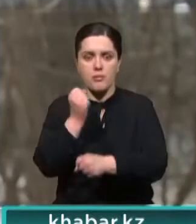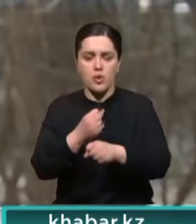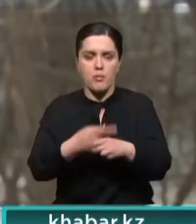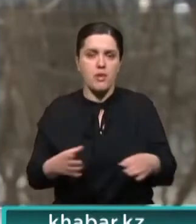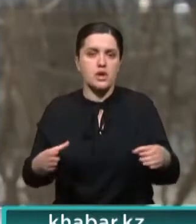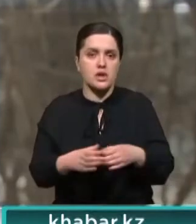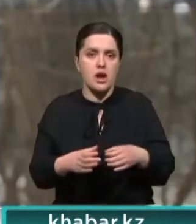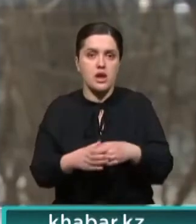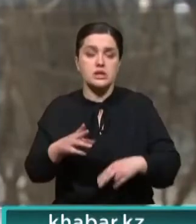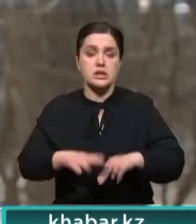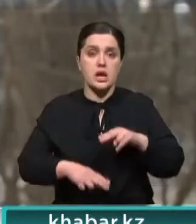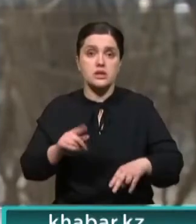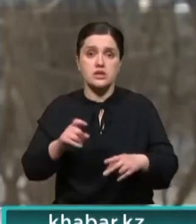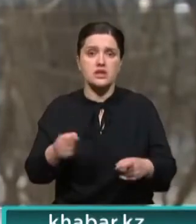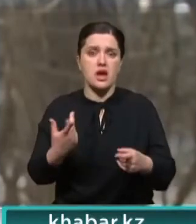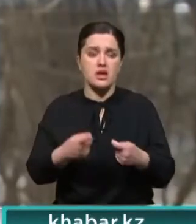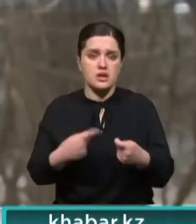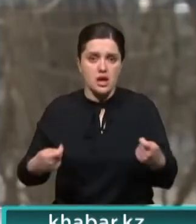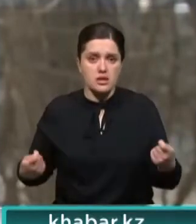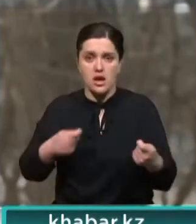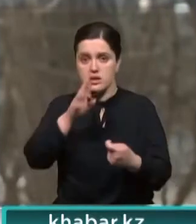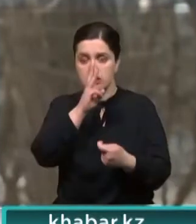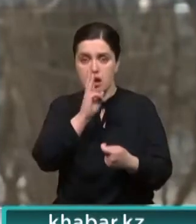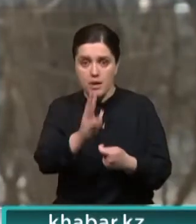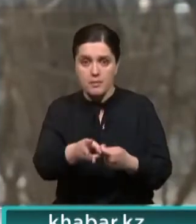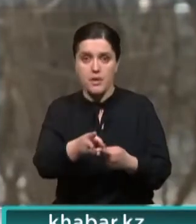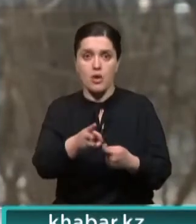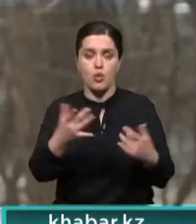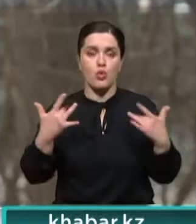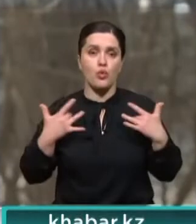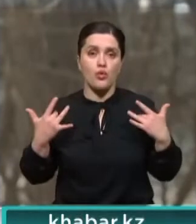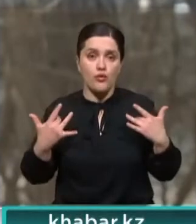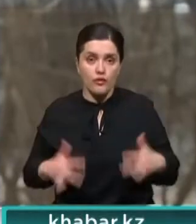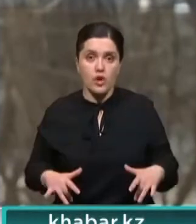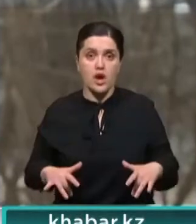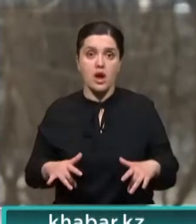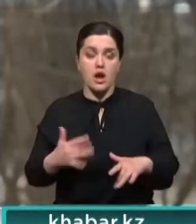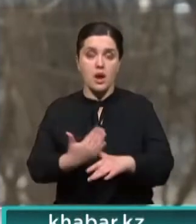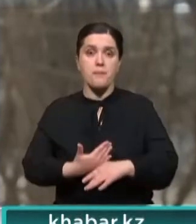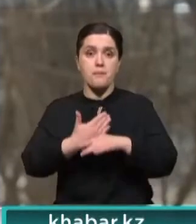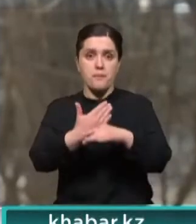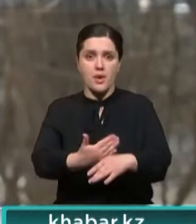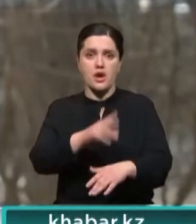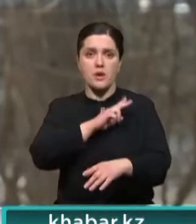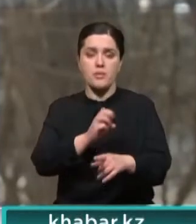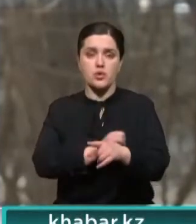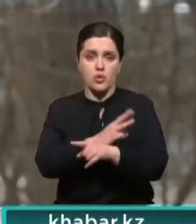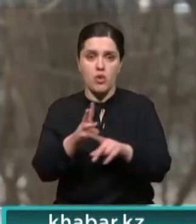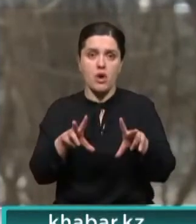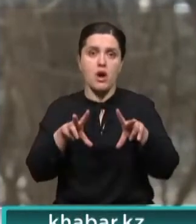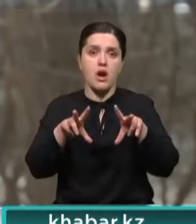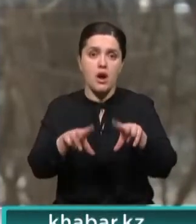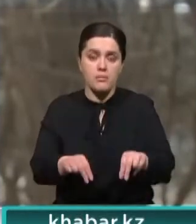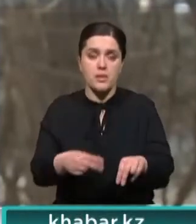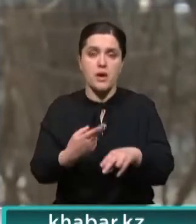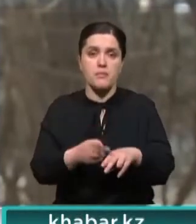субподрядных организаций из-за задержек с выплатой зарплат уволились. Оказать им содействие в трудоустройстве обещают в